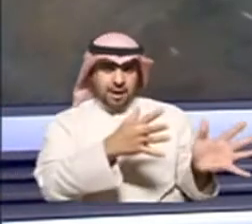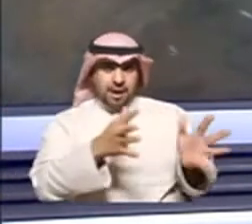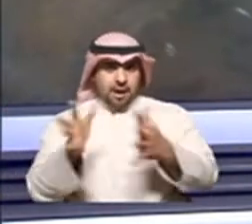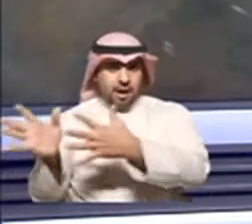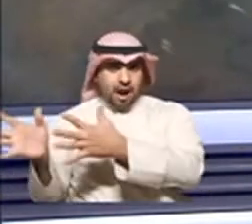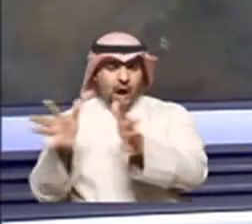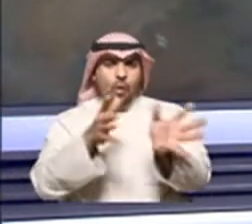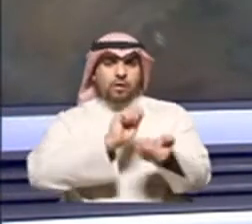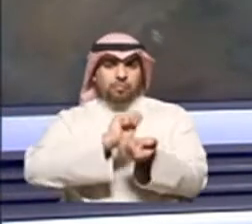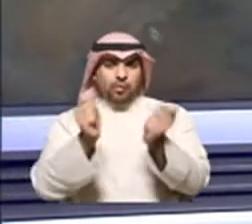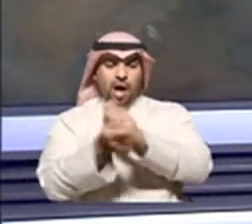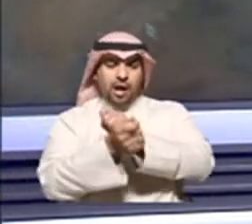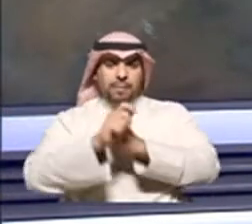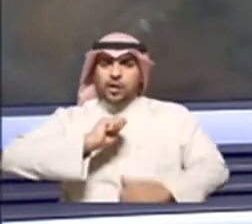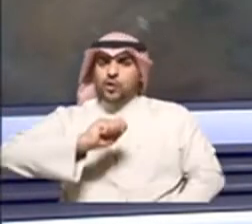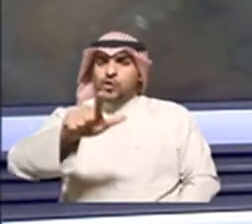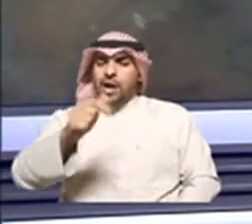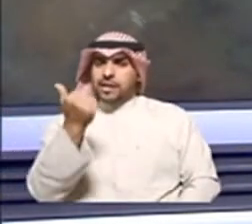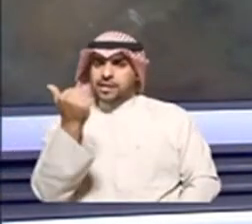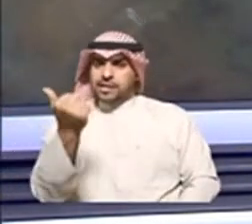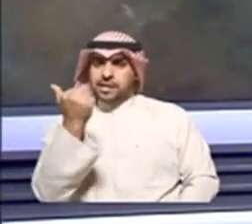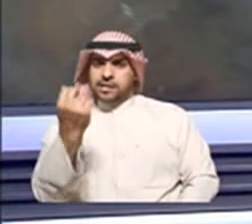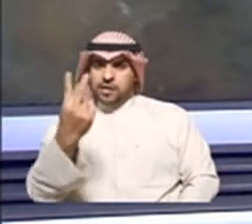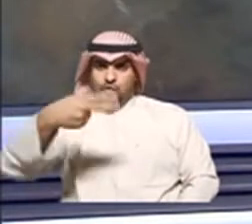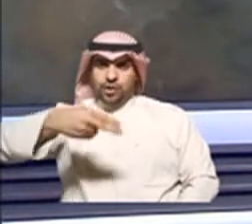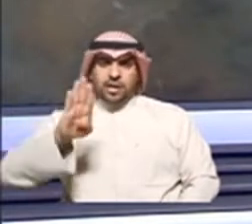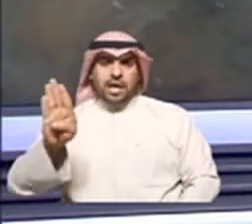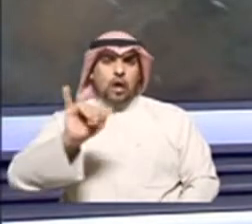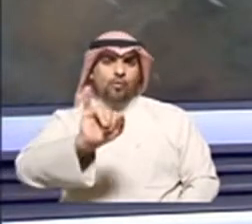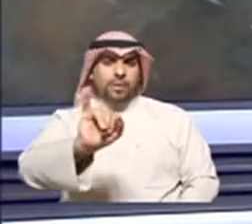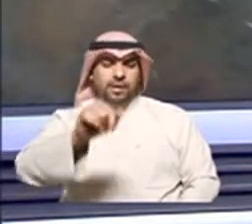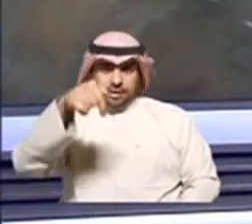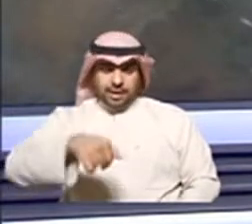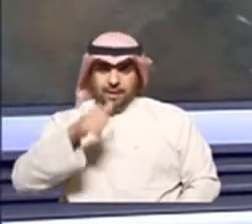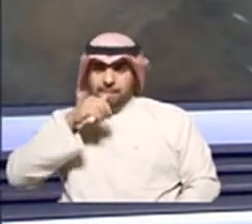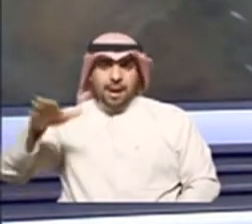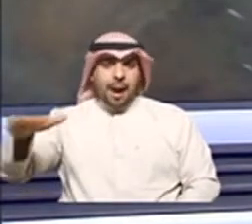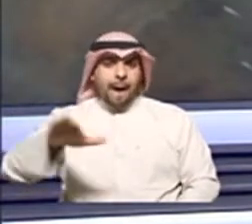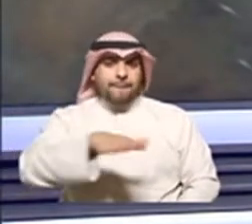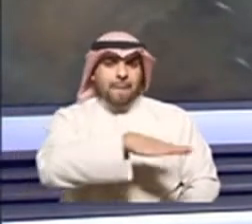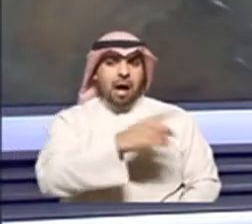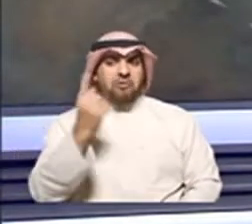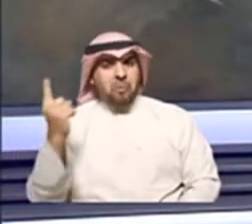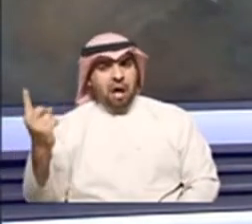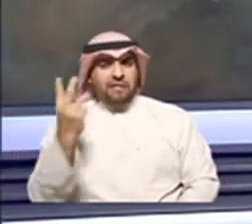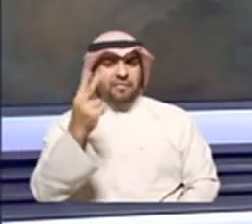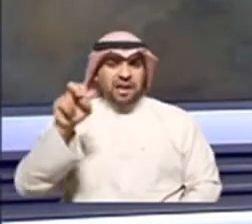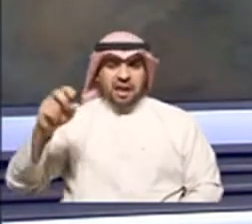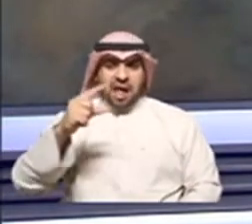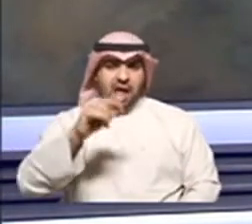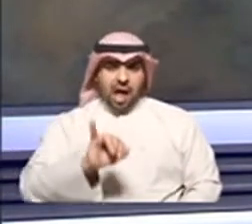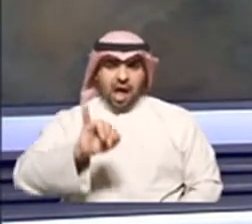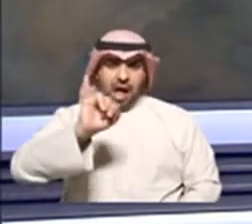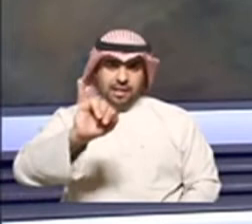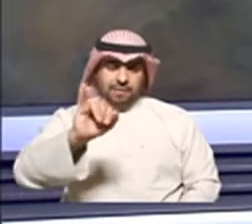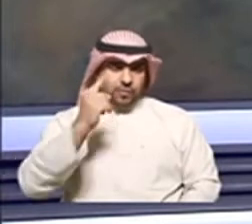من 6 إلى 26 كيلومتر في الساعة، والبحر راح يكون خفيف الموج من 1 إلى 2 قدم. الرياح من 6 إلى 26 كيلومتر